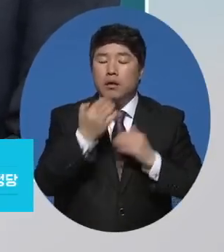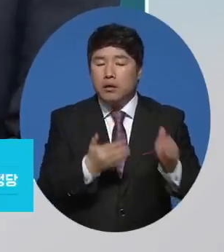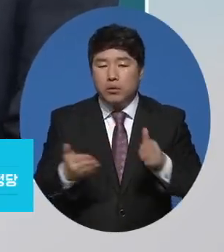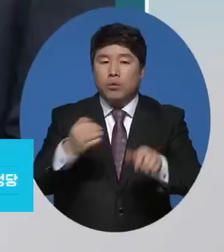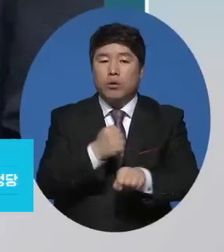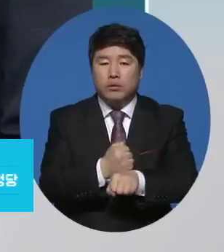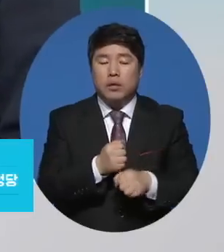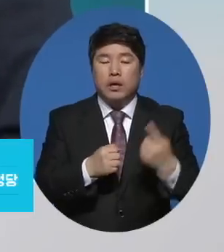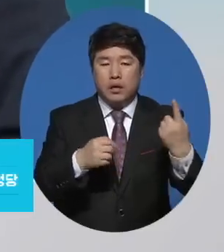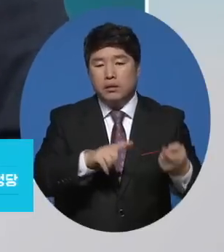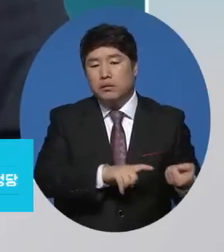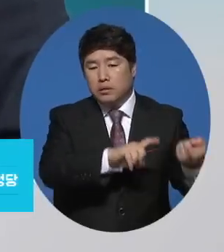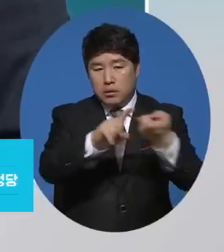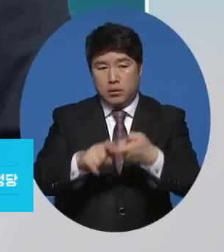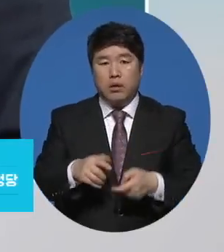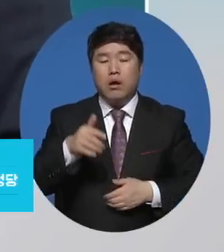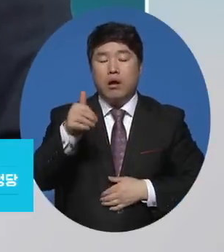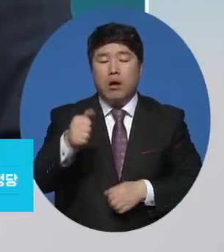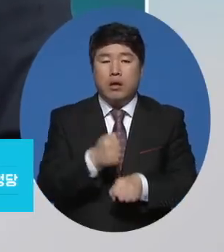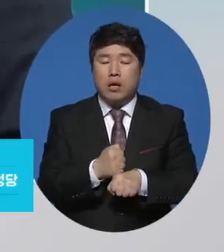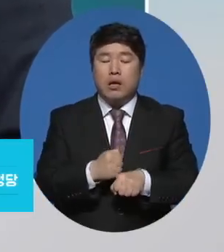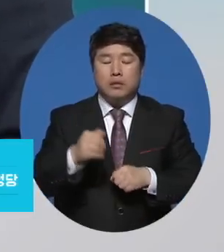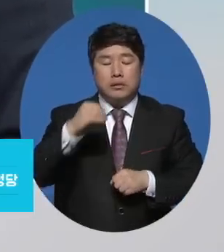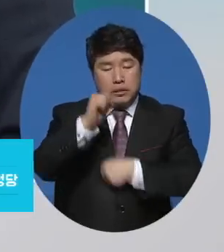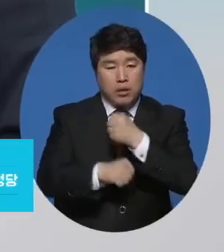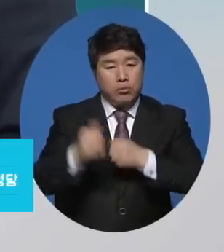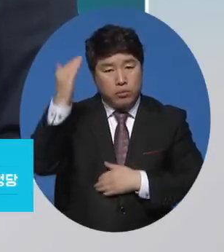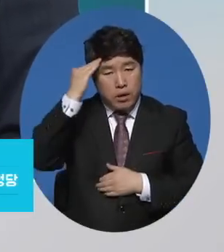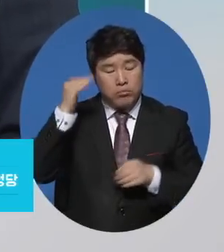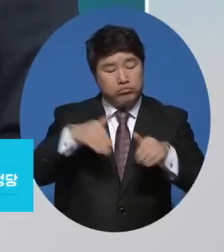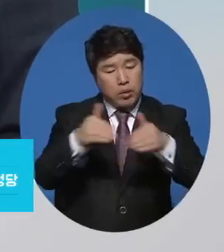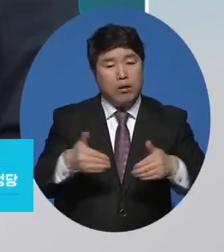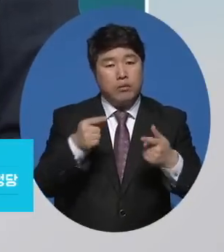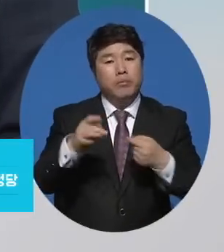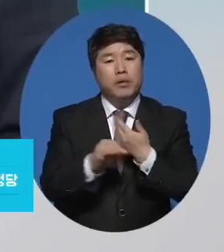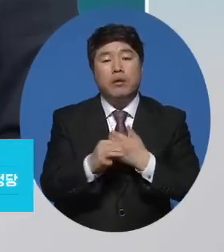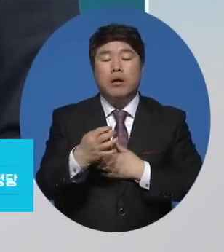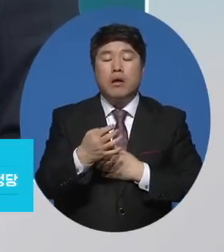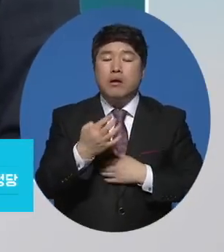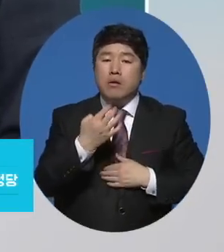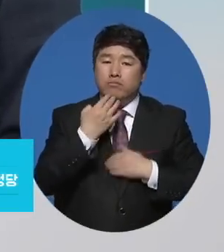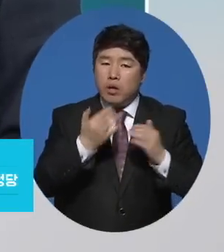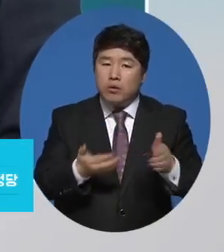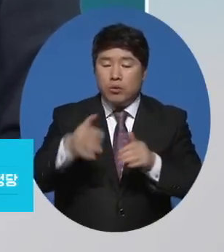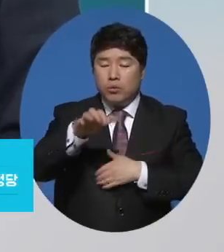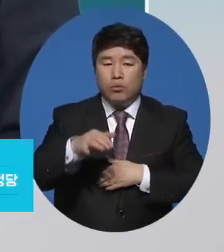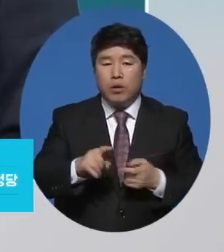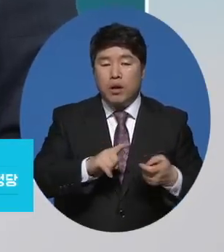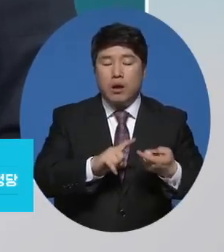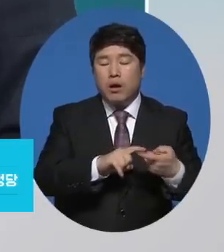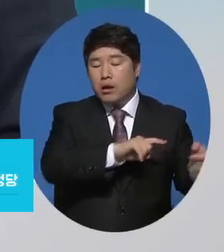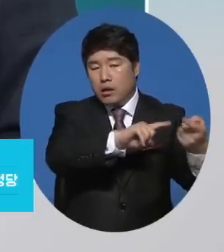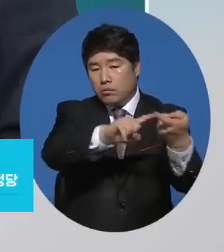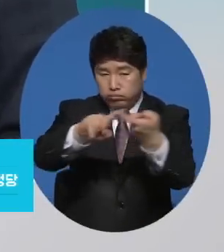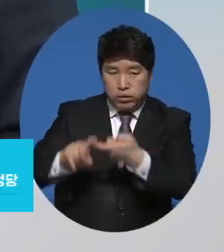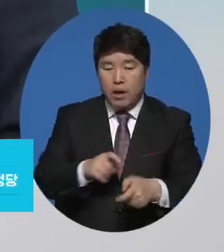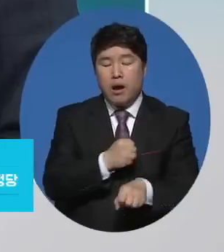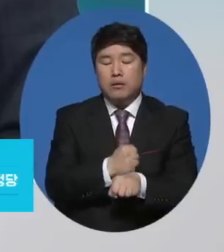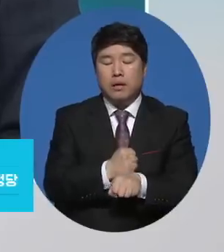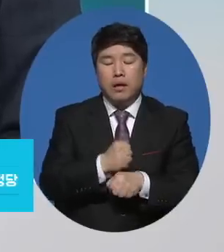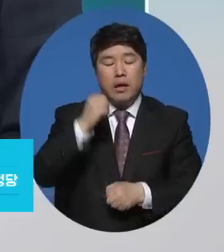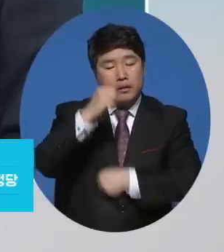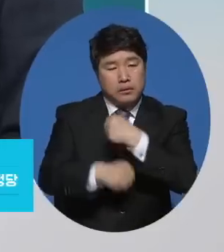연정 위원장이 자유한국당이 그죠 그러면 남지사께서는 경기도에서 연정을 때는 자유당 아고 하시고